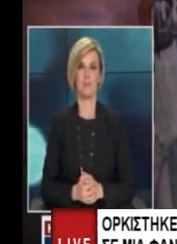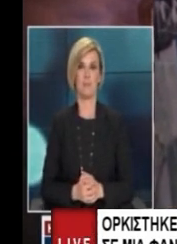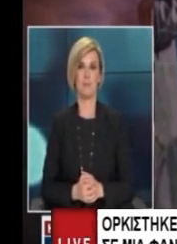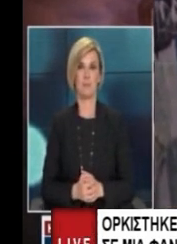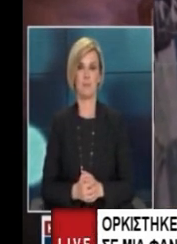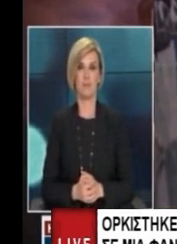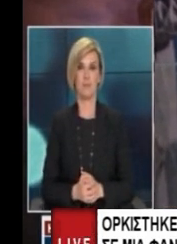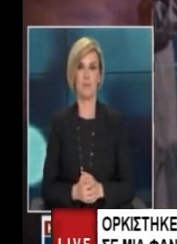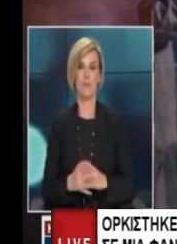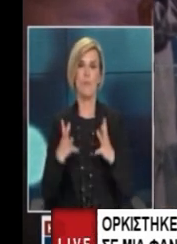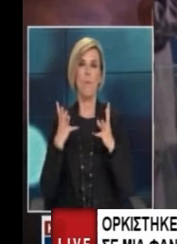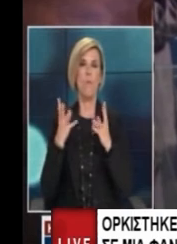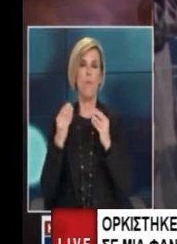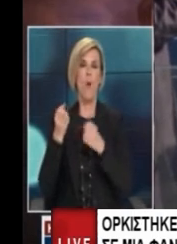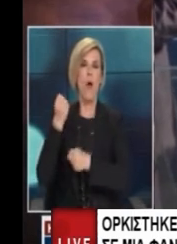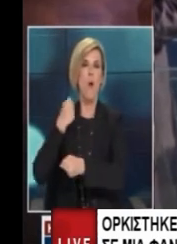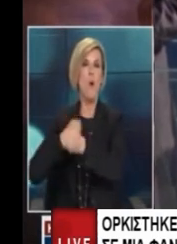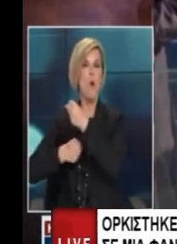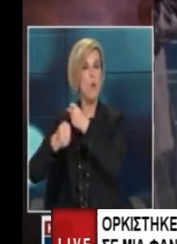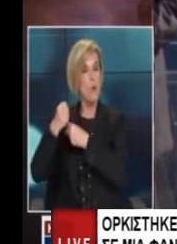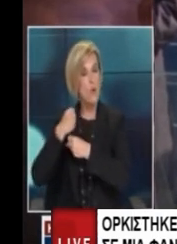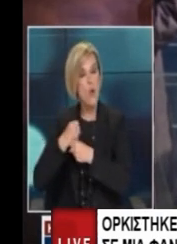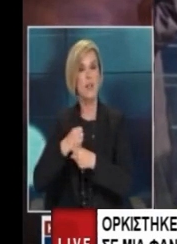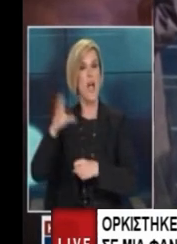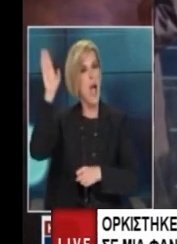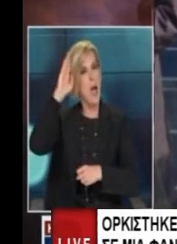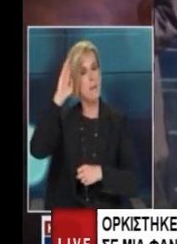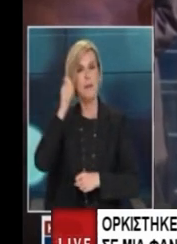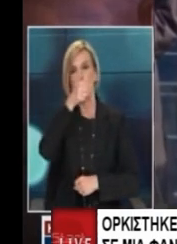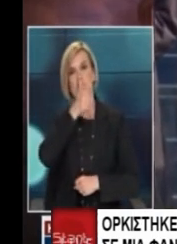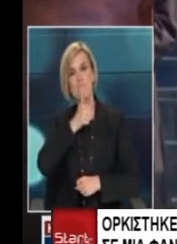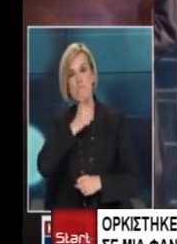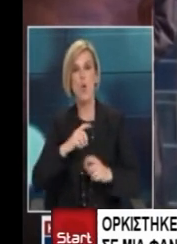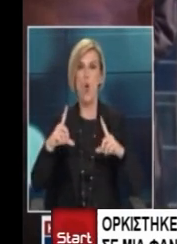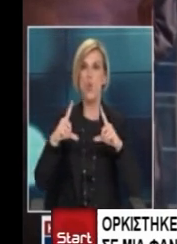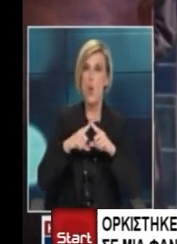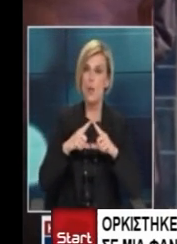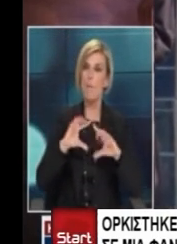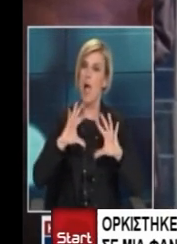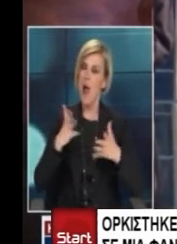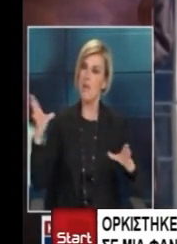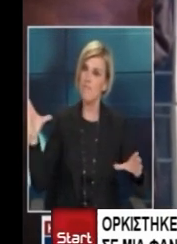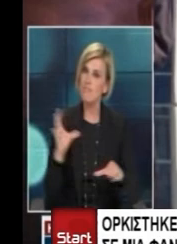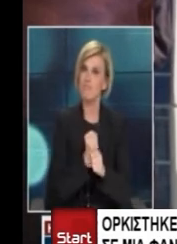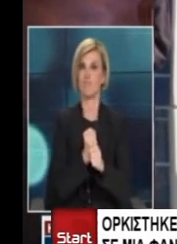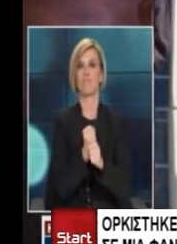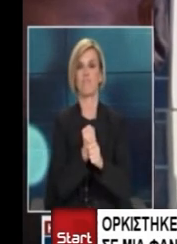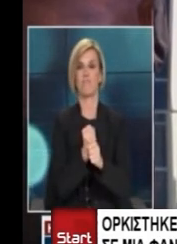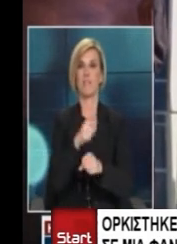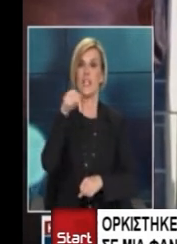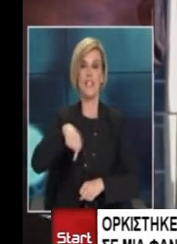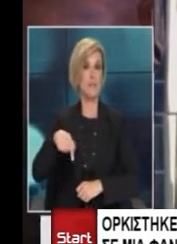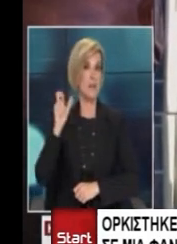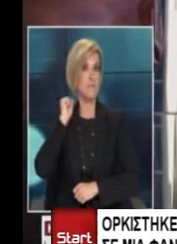Για πολλά έτη η Αμερική έχει δοκιμαστεί και πάντοτε η Αμερική έχει αρθεί στο ύψος των περιστάσεων. Σήμερα γιορτάζουμε